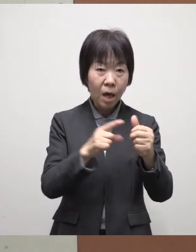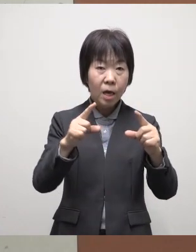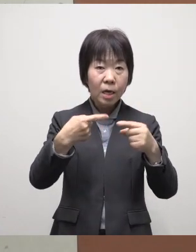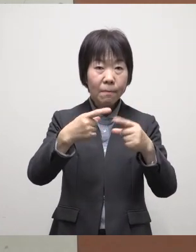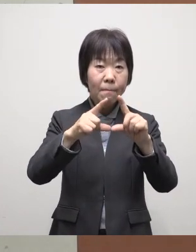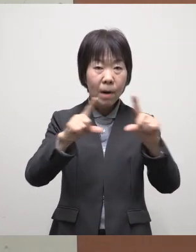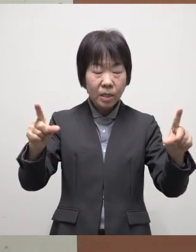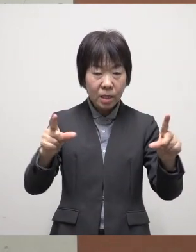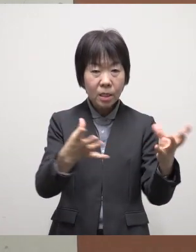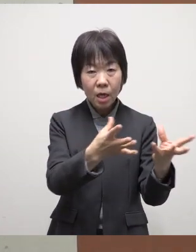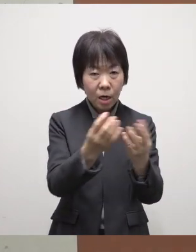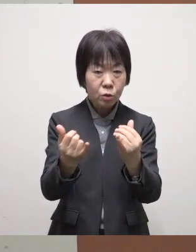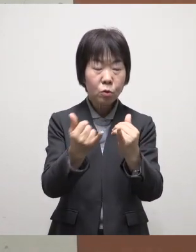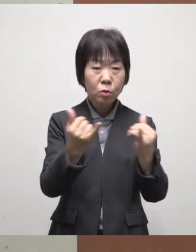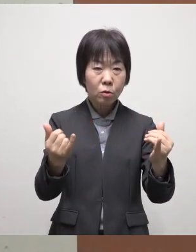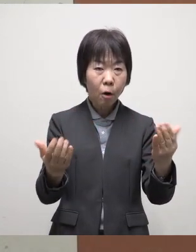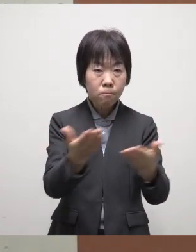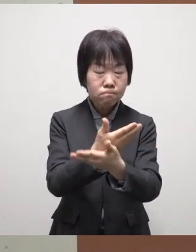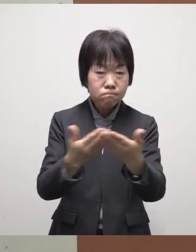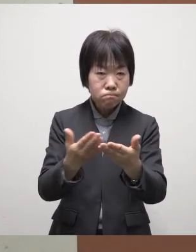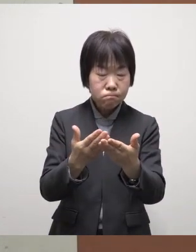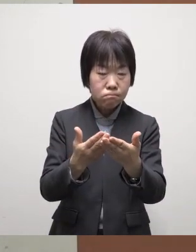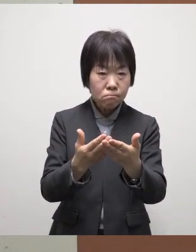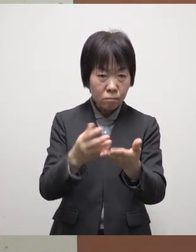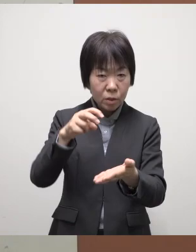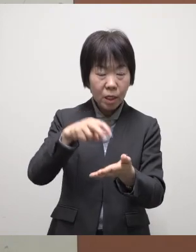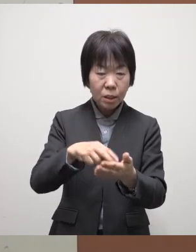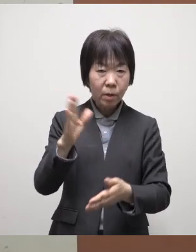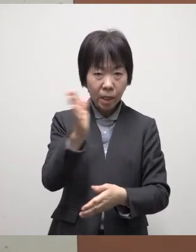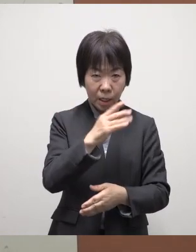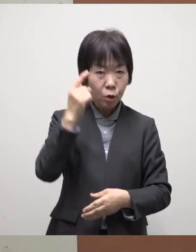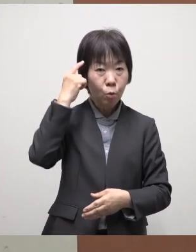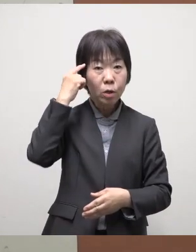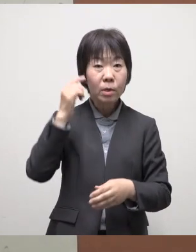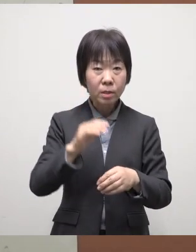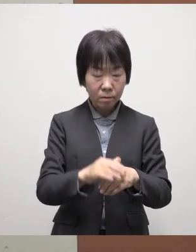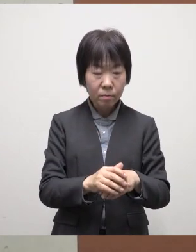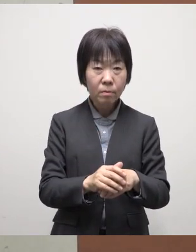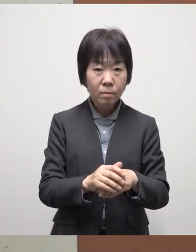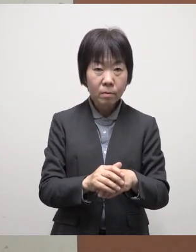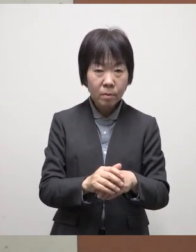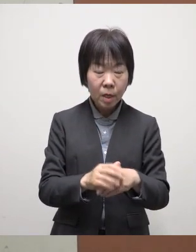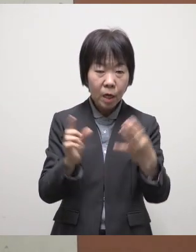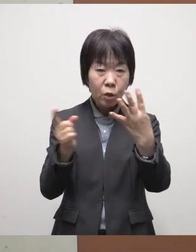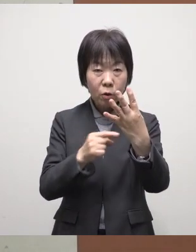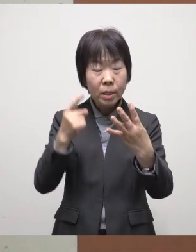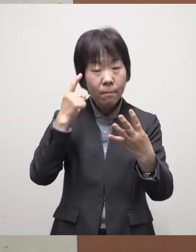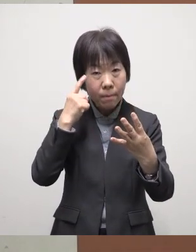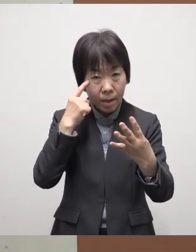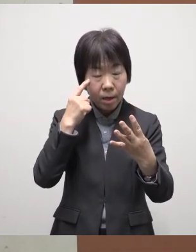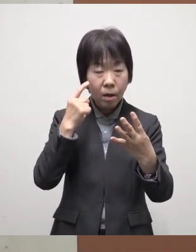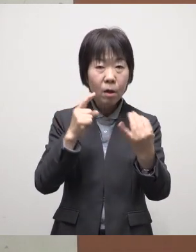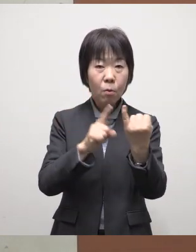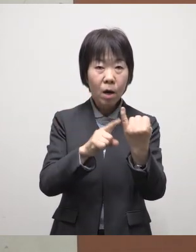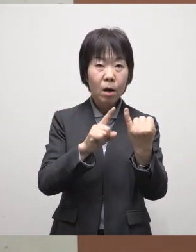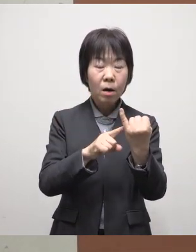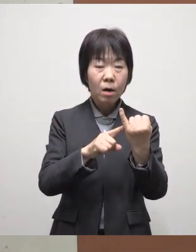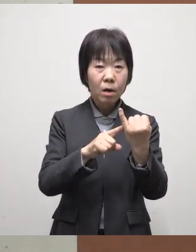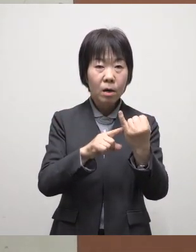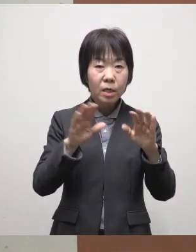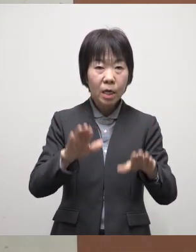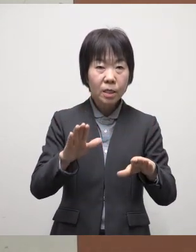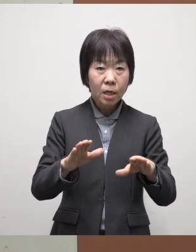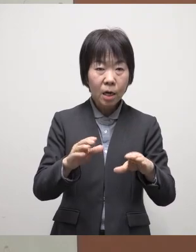多数の方と接触されるというポジションではないかと思いますまた4名の方については現在